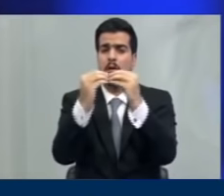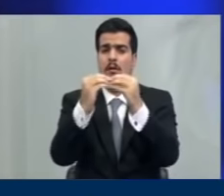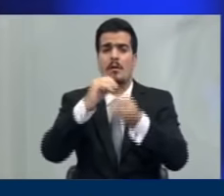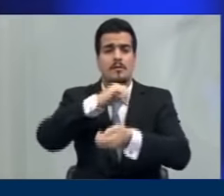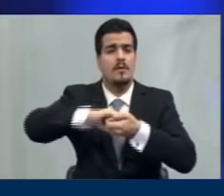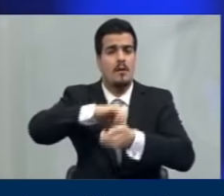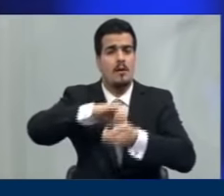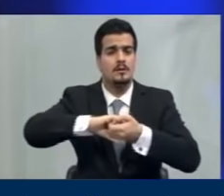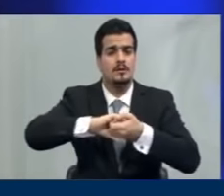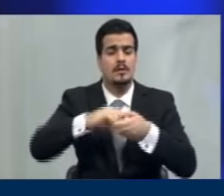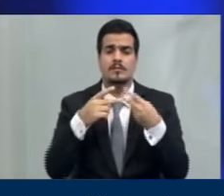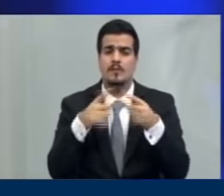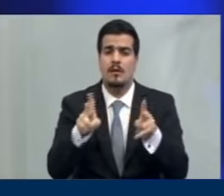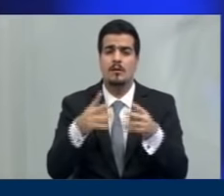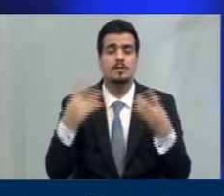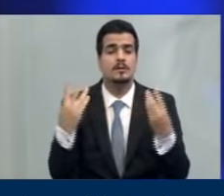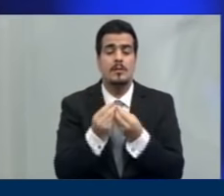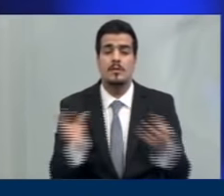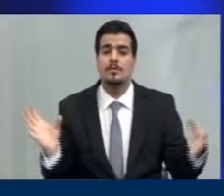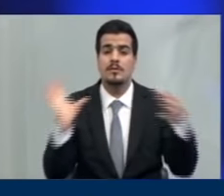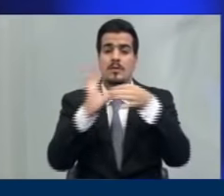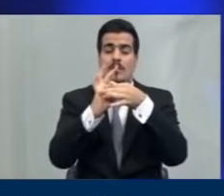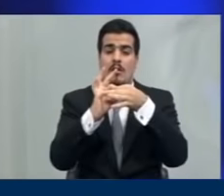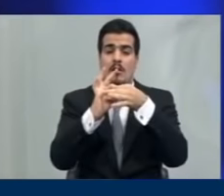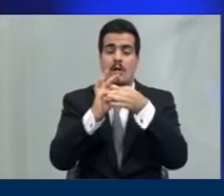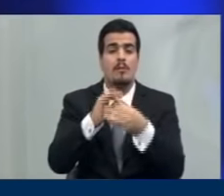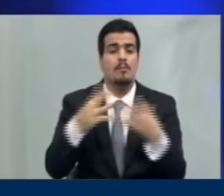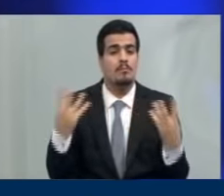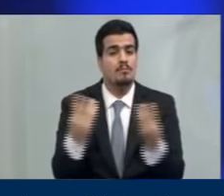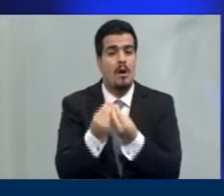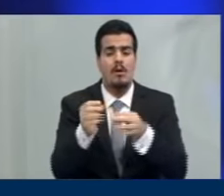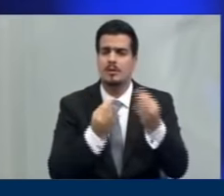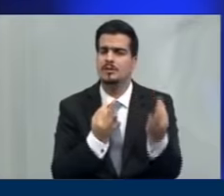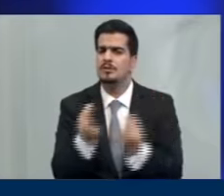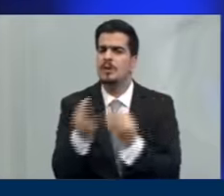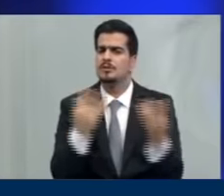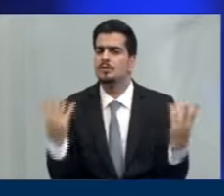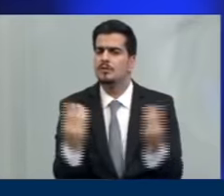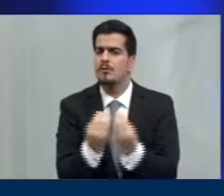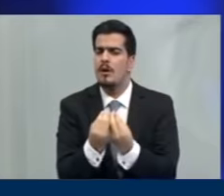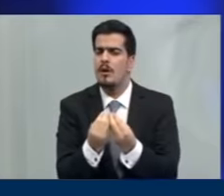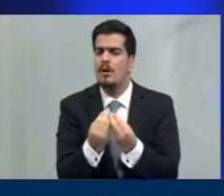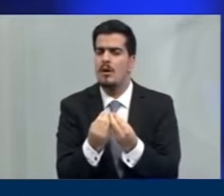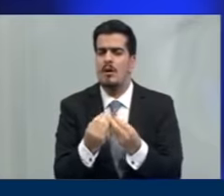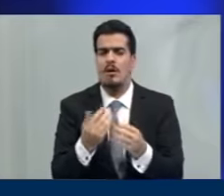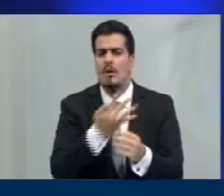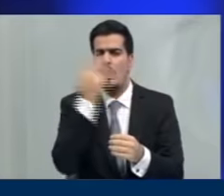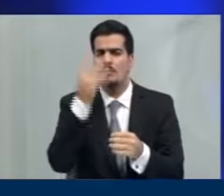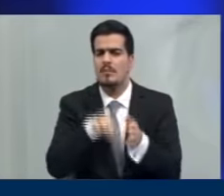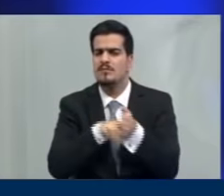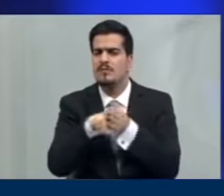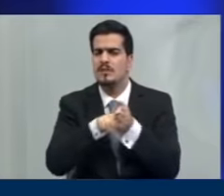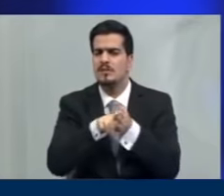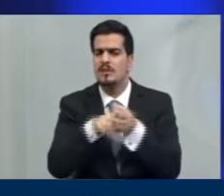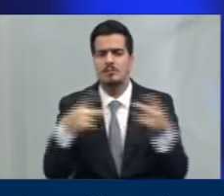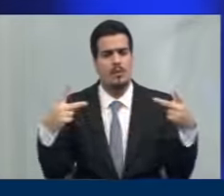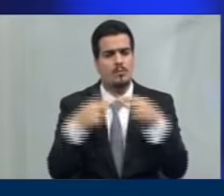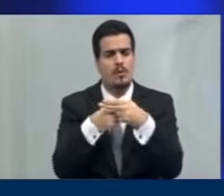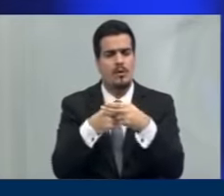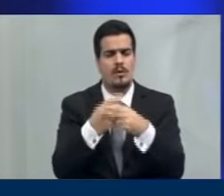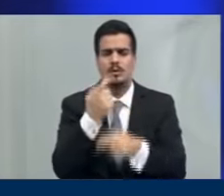الاتحادية، والتي أسفرت عن اتفاق الطرفين على إجراءات استراتيجية تحارب الفساد للأعوام الأربع